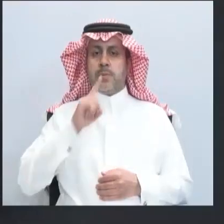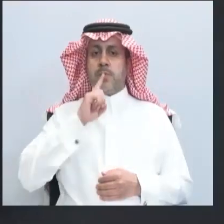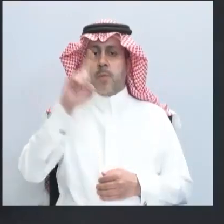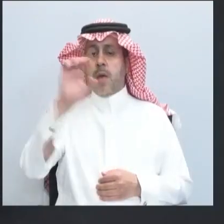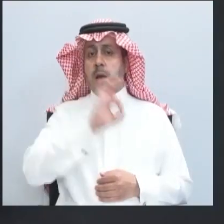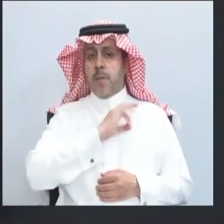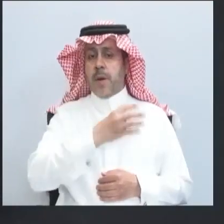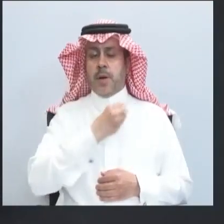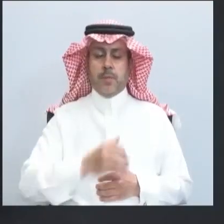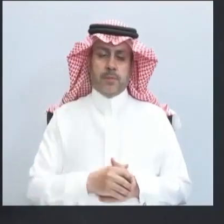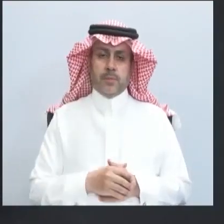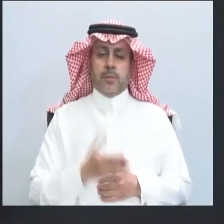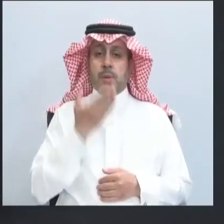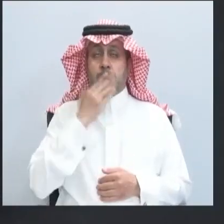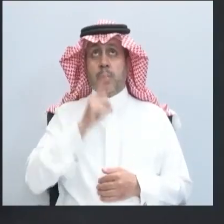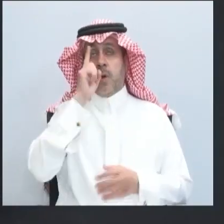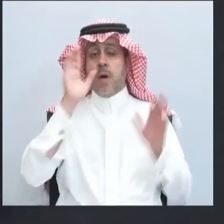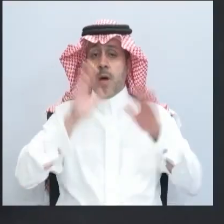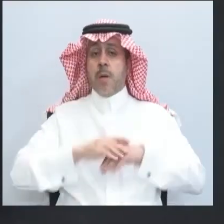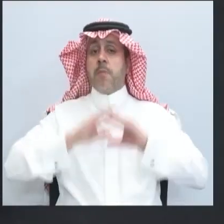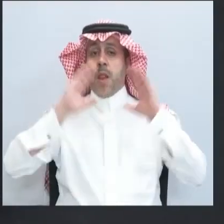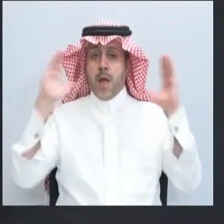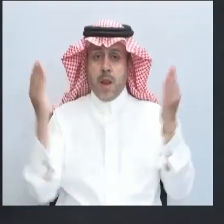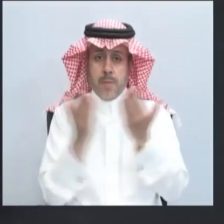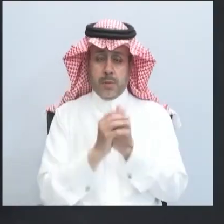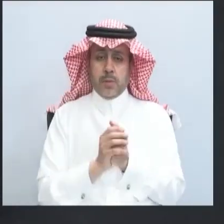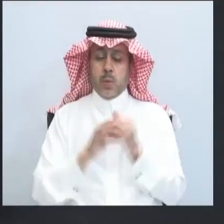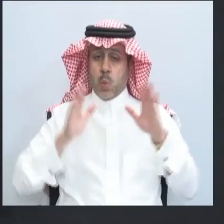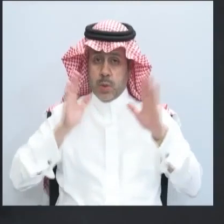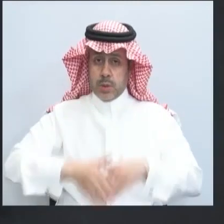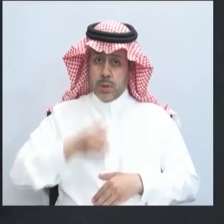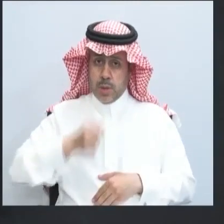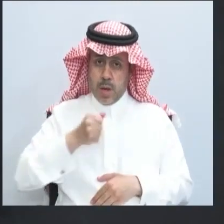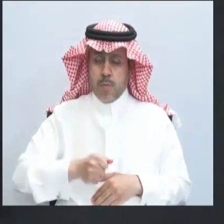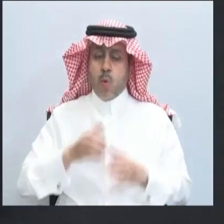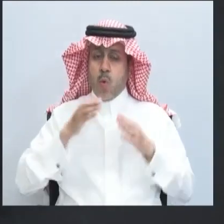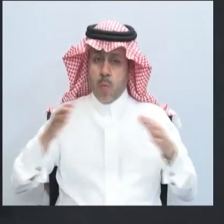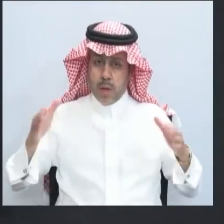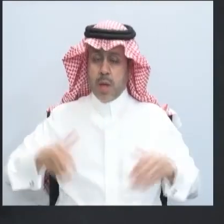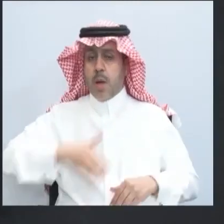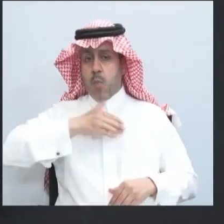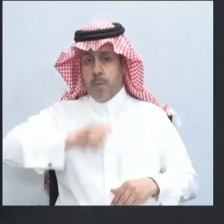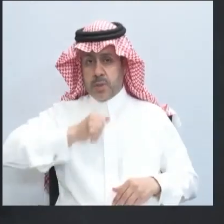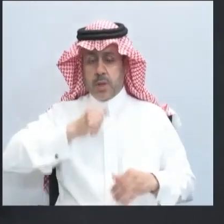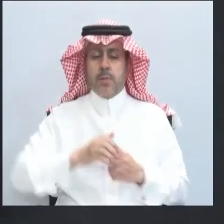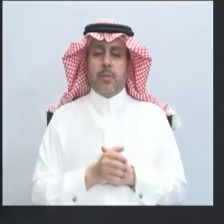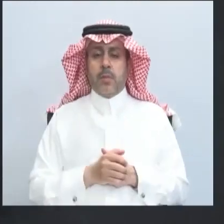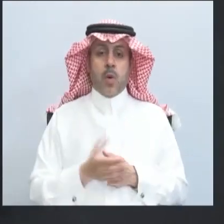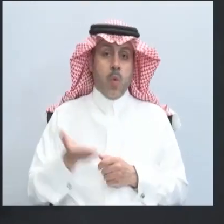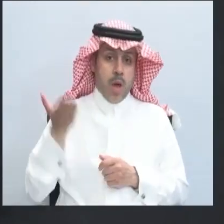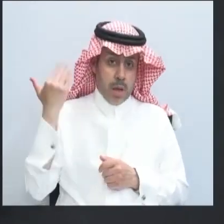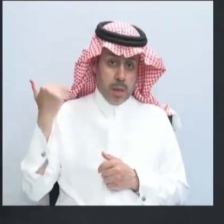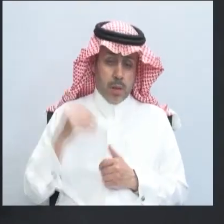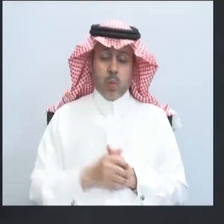بسم الله الرحمن الرحيم الحمد لله رب العالمين وصلى الله وسلم وبارك على نبينا محمد